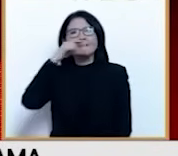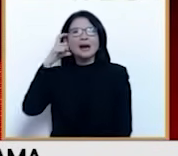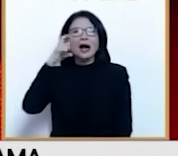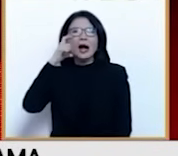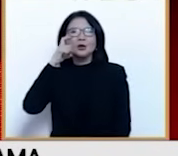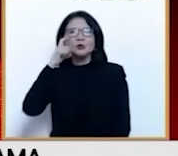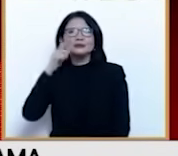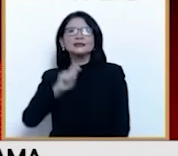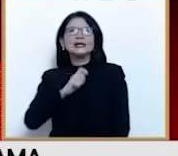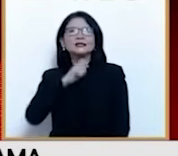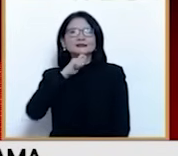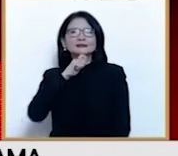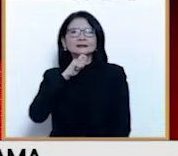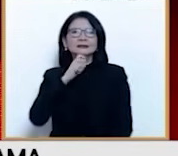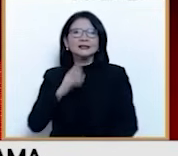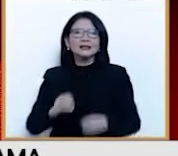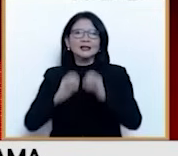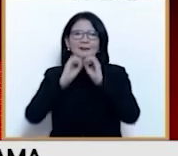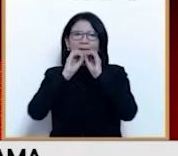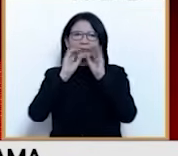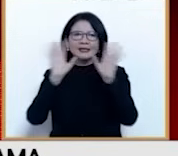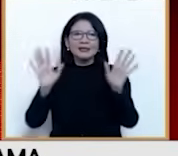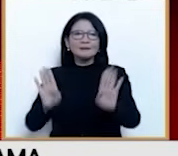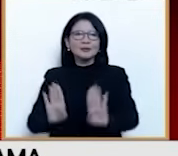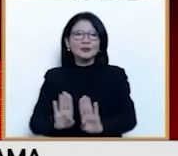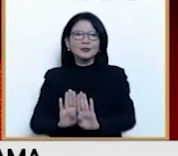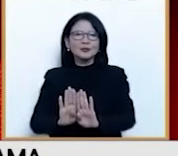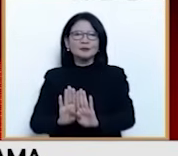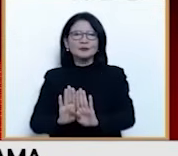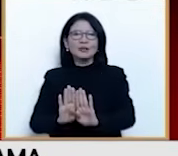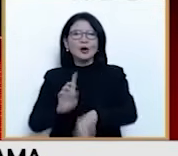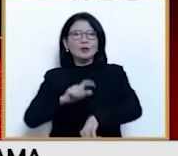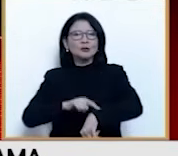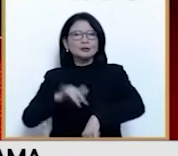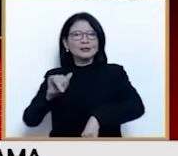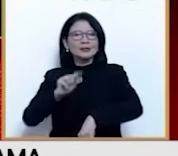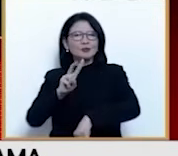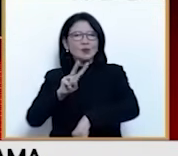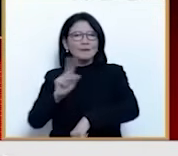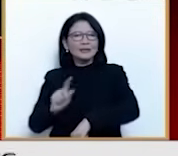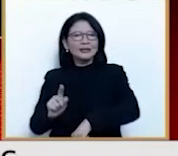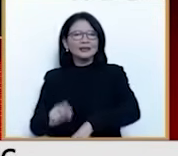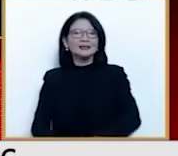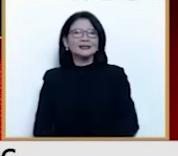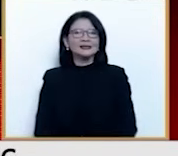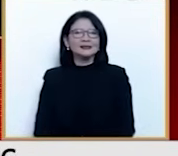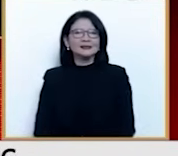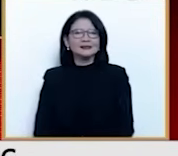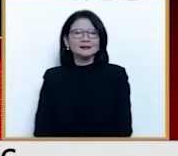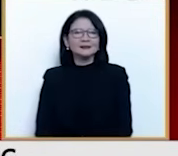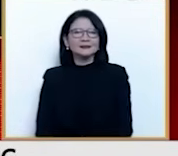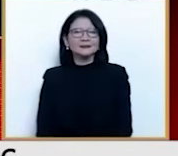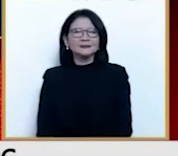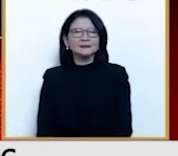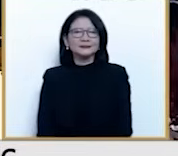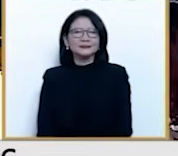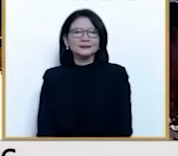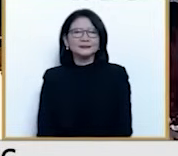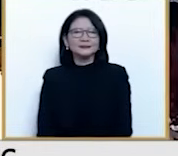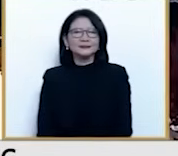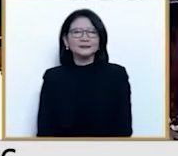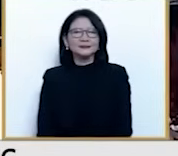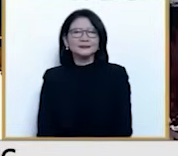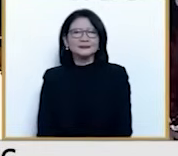untuk menyampaikan pernyataan penutup. Waktunya sama Bapak, 2 menit, dan dimulai sejak Anda berbicara. Silakan